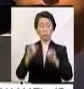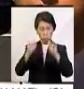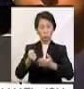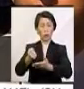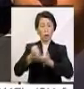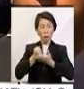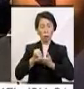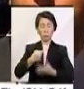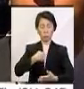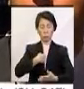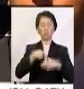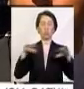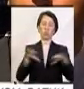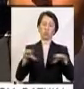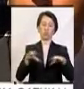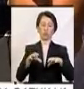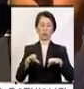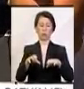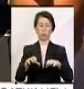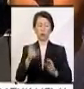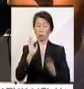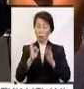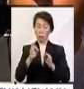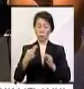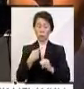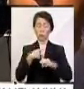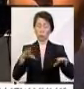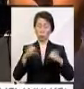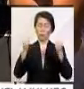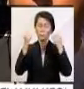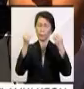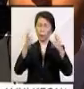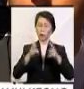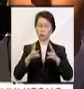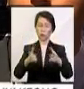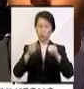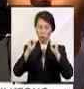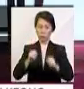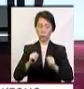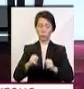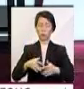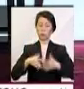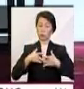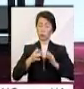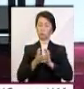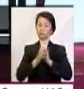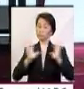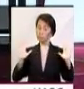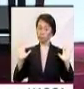you do it. If you do it my way, you will face the consequences.